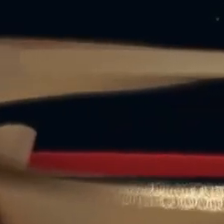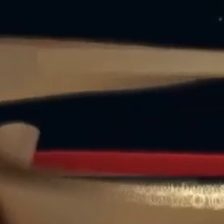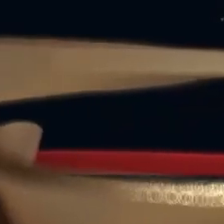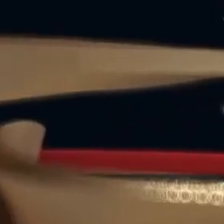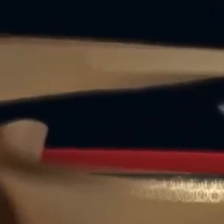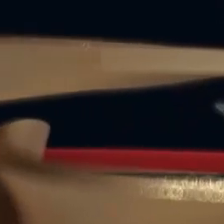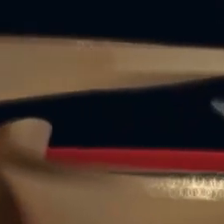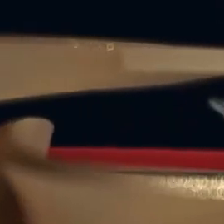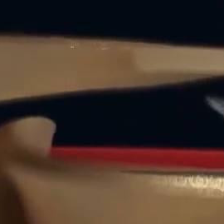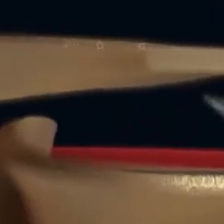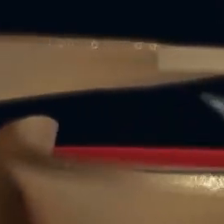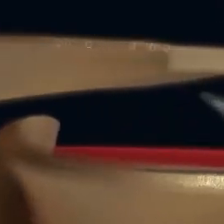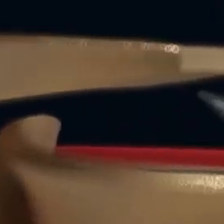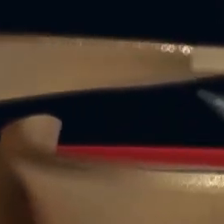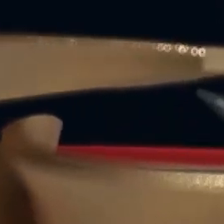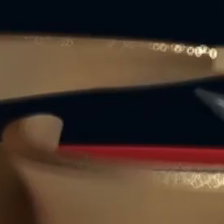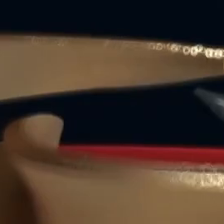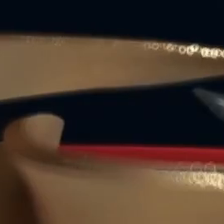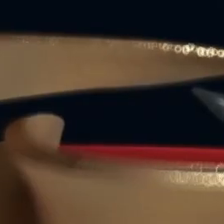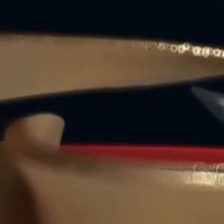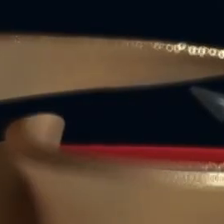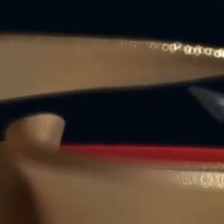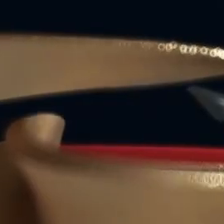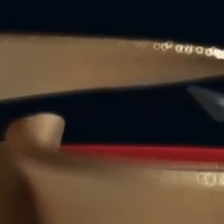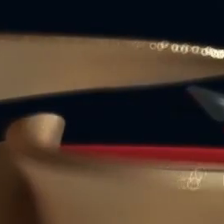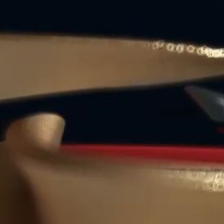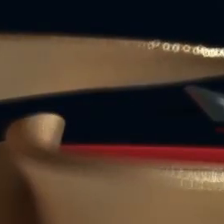ان كنتم لا تعلمون